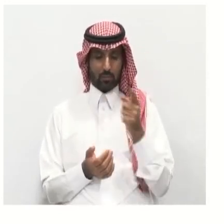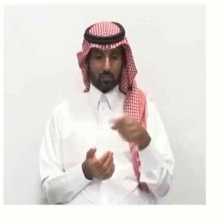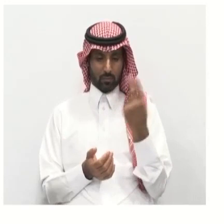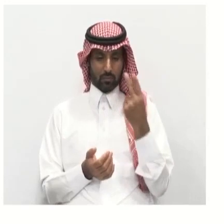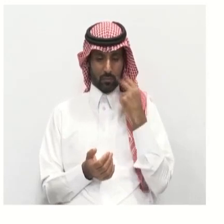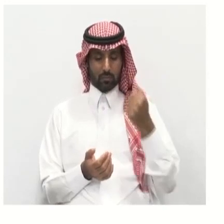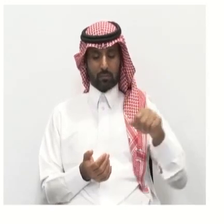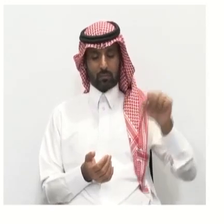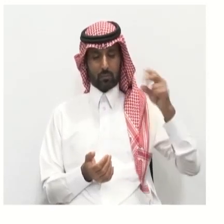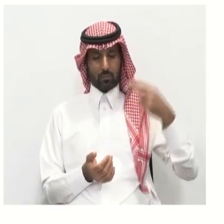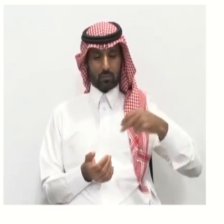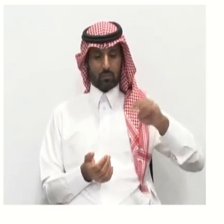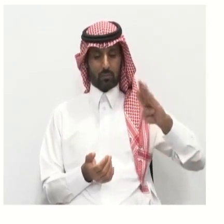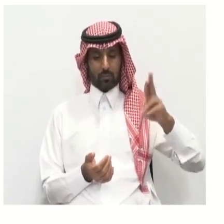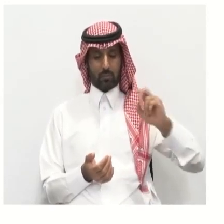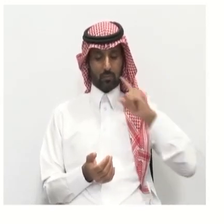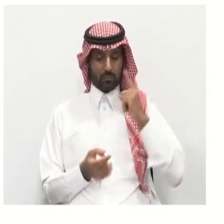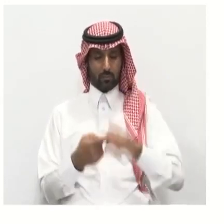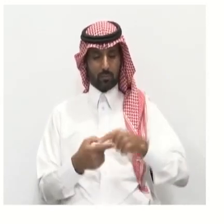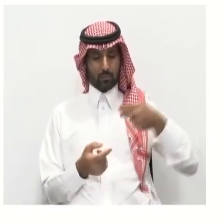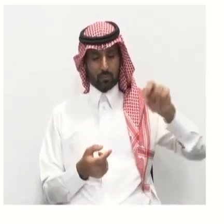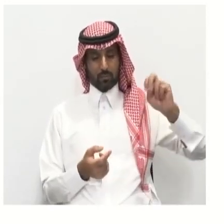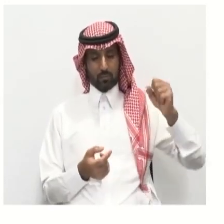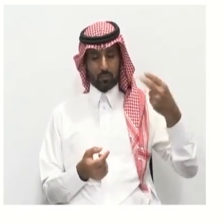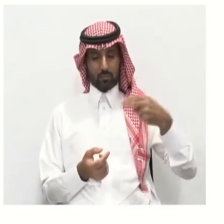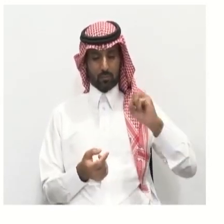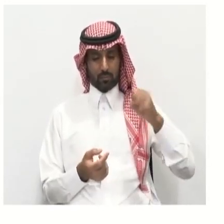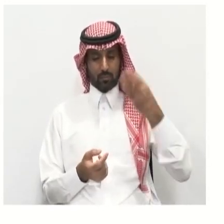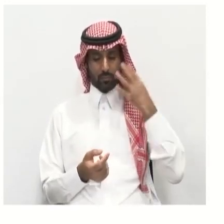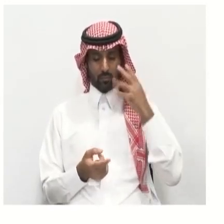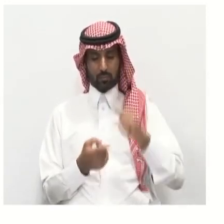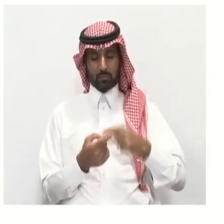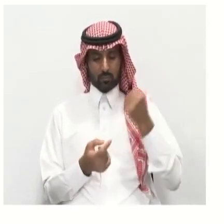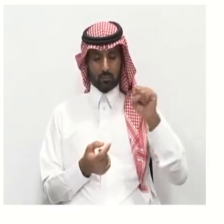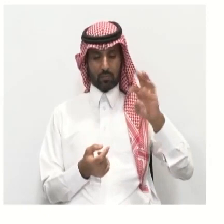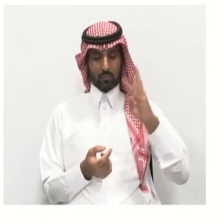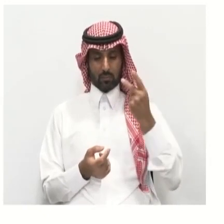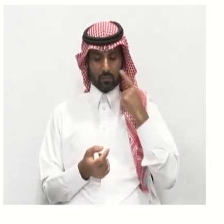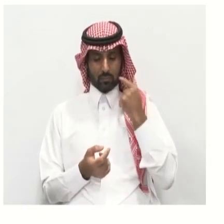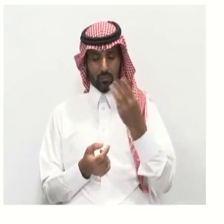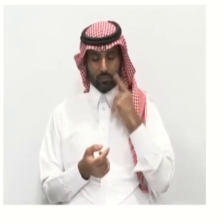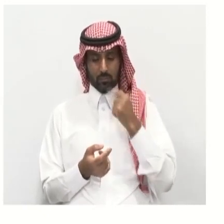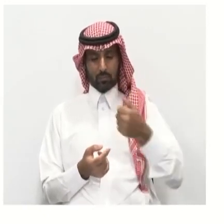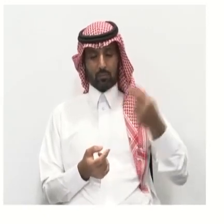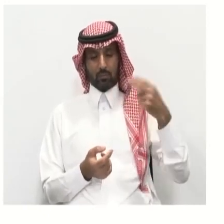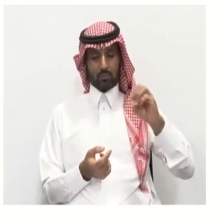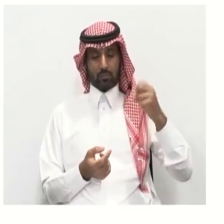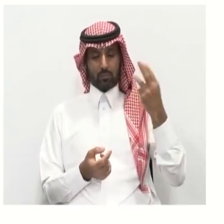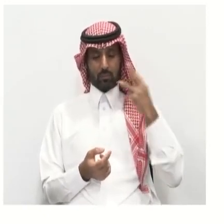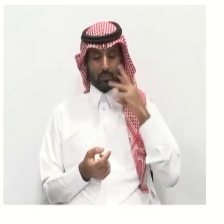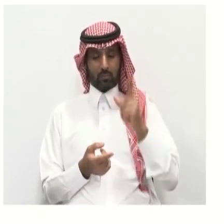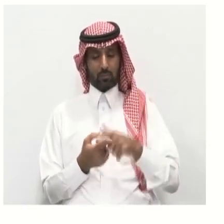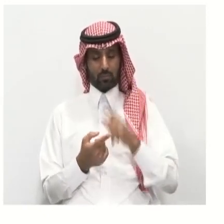اتش بي ار زائدا nh4 2 س 3 ينتج عندي ايش ال2 زائدا